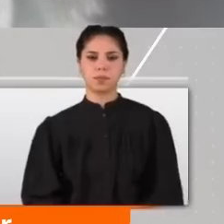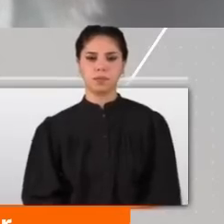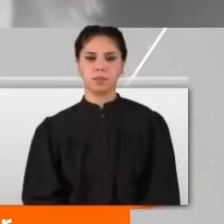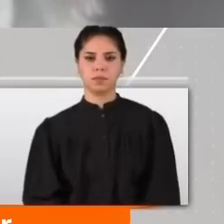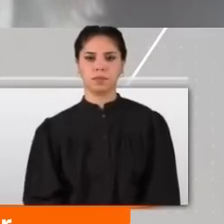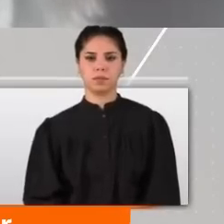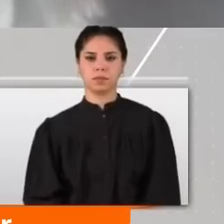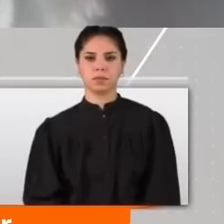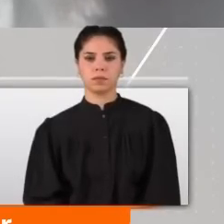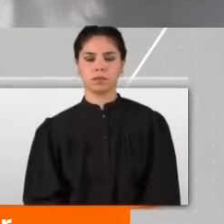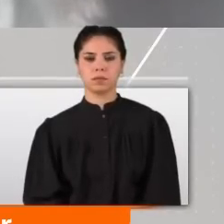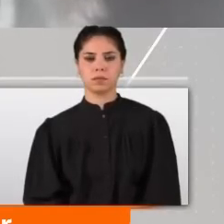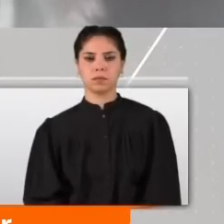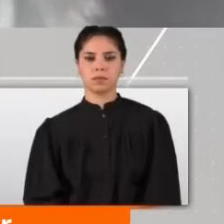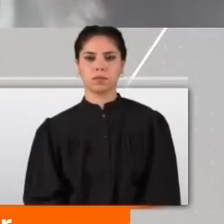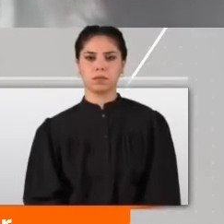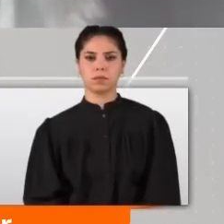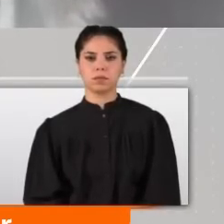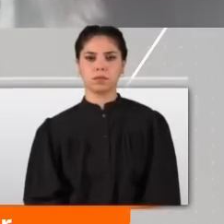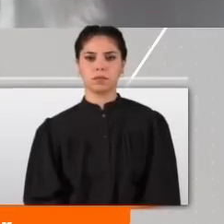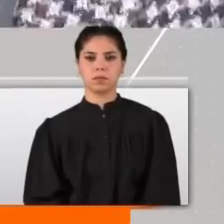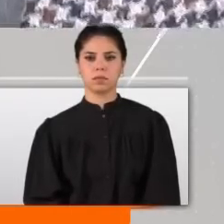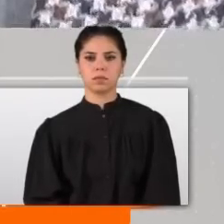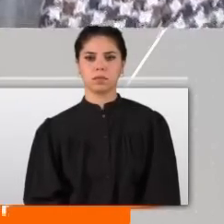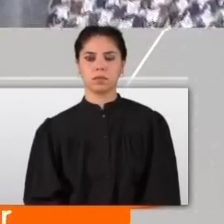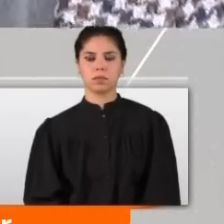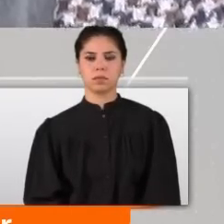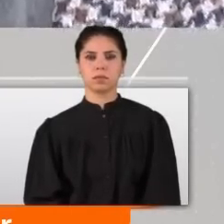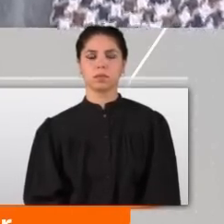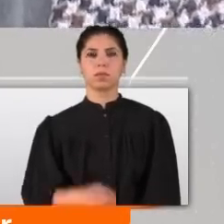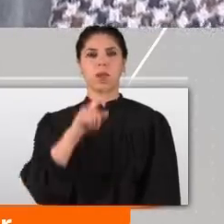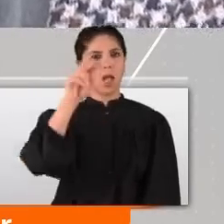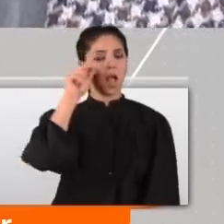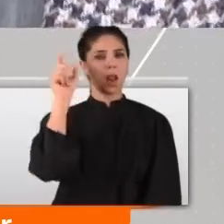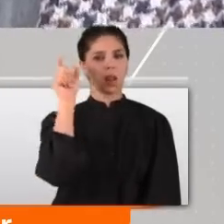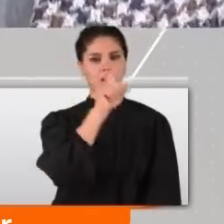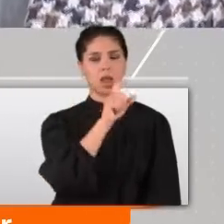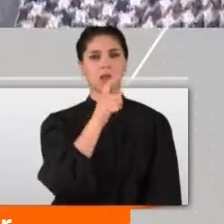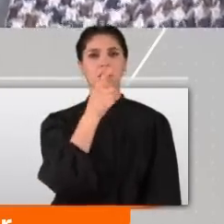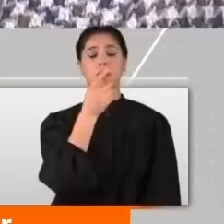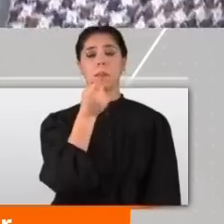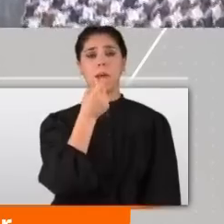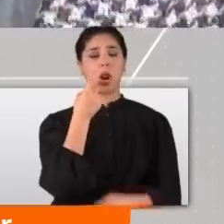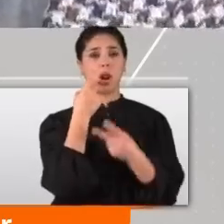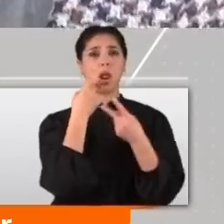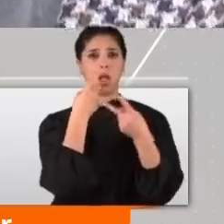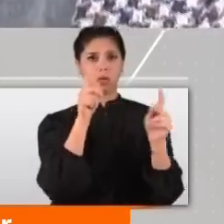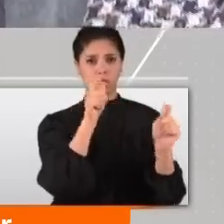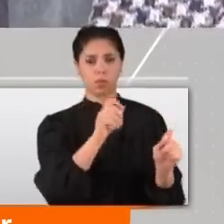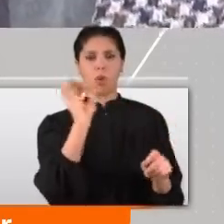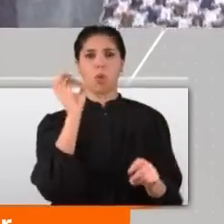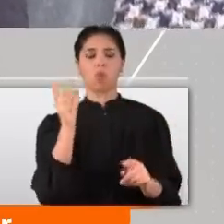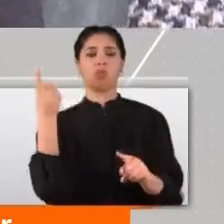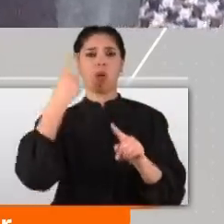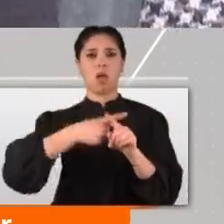belli işlerde, belli maaşlar karşılığında çalışan insanlarız. Bunlar Aralık'ta ücret ilan ettiler. Ocak'ta ilaveler